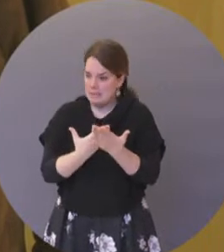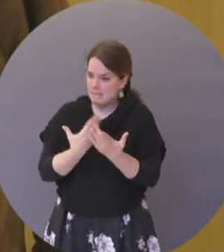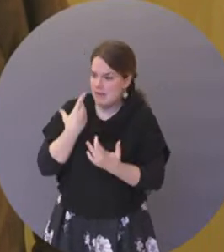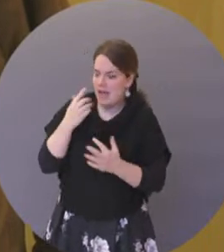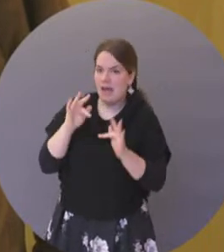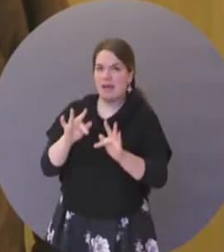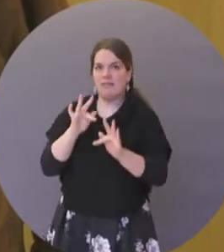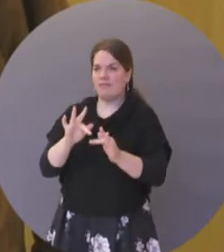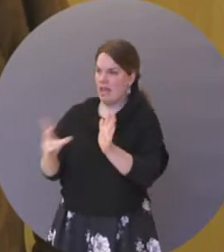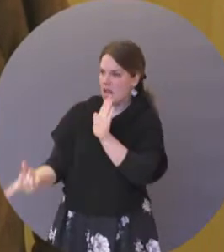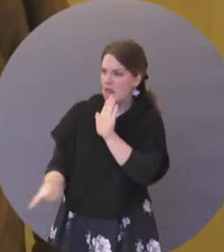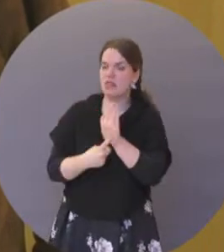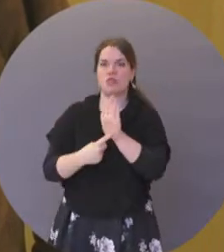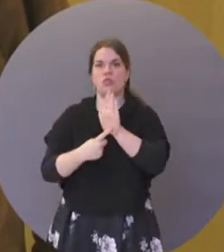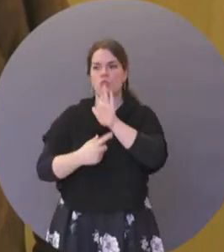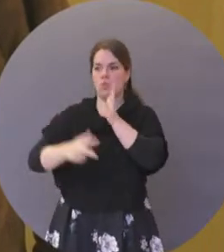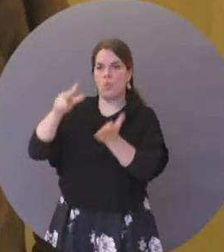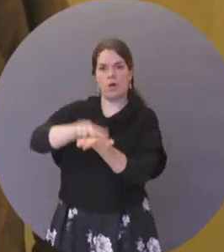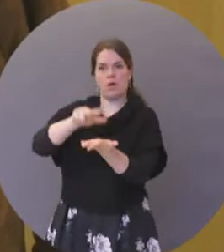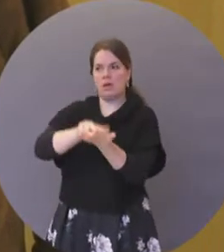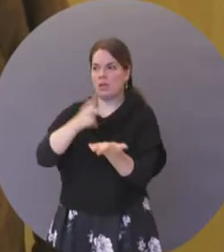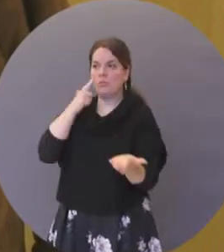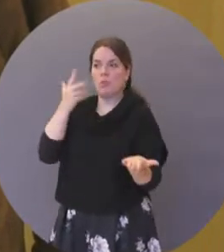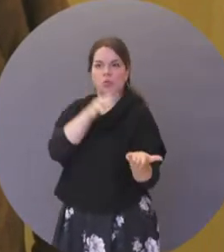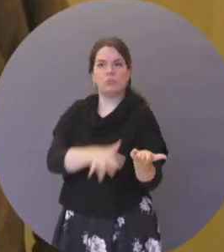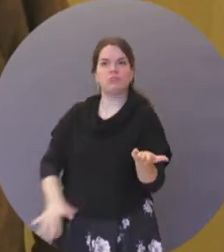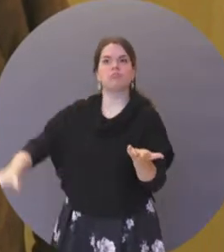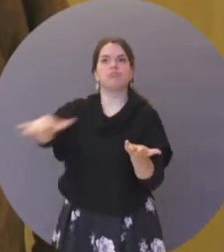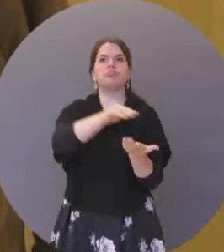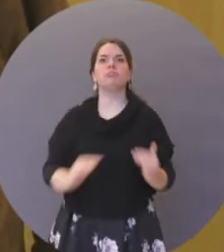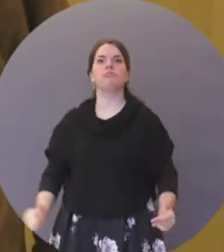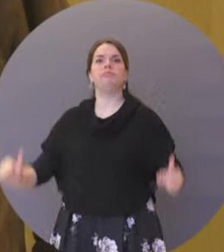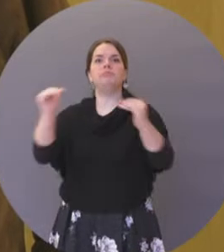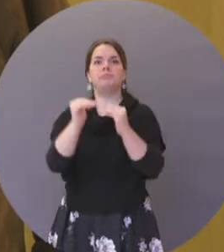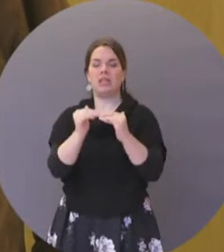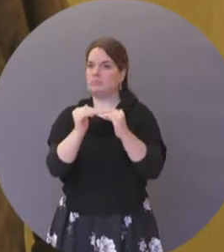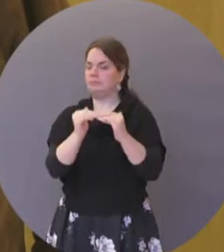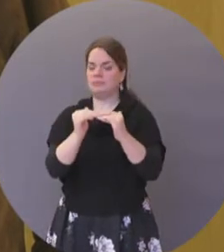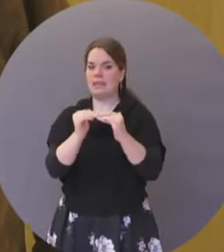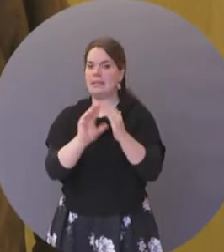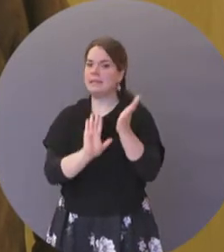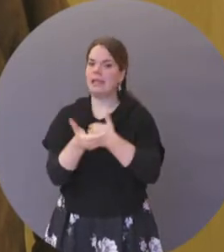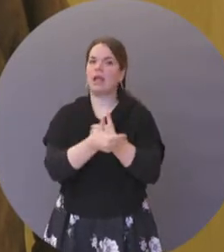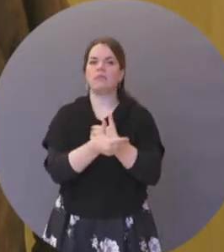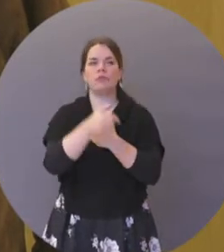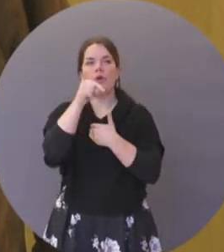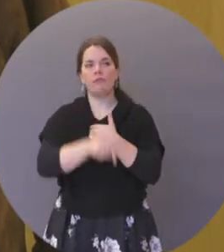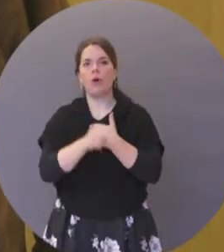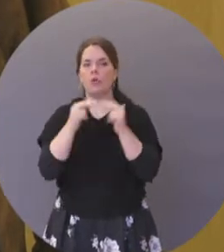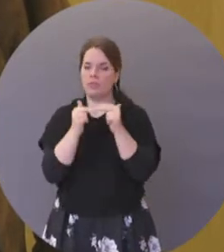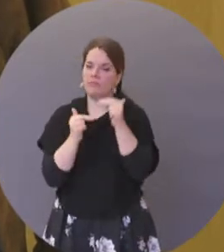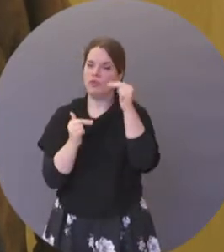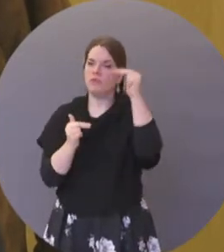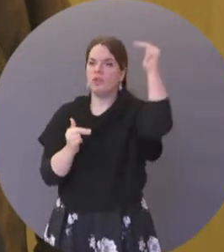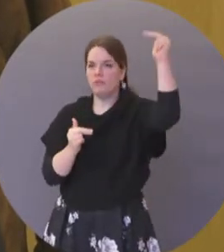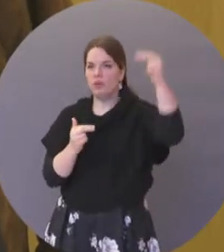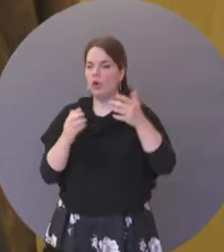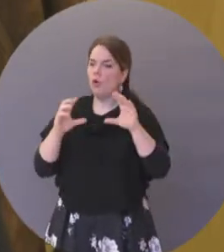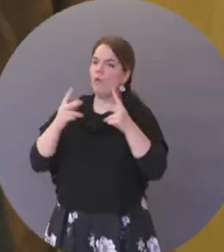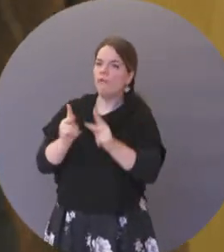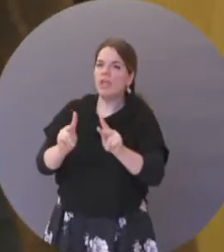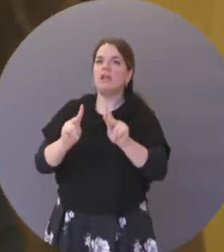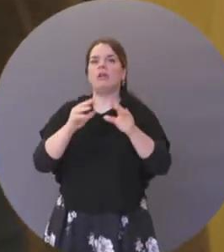au droit au logement pour toutes les personnes sur son territoire il faut aussi que toutes les collectivités prennent leur part sur cette question qui est